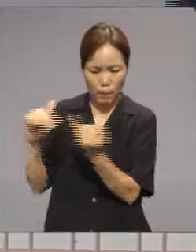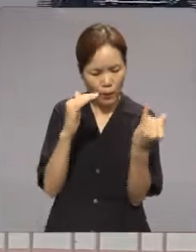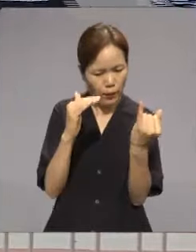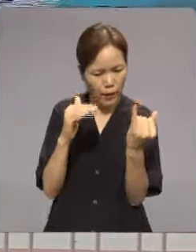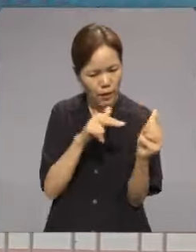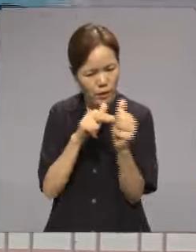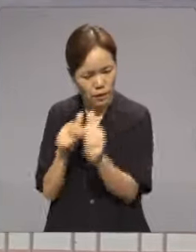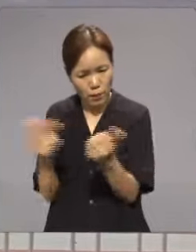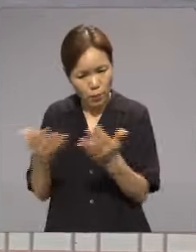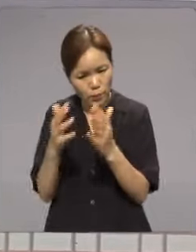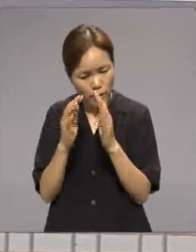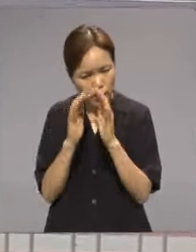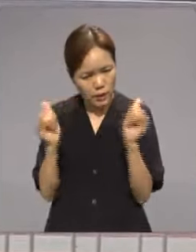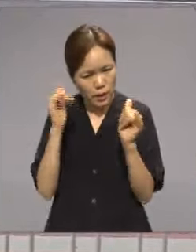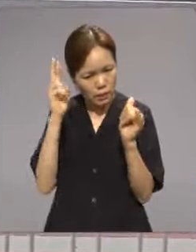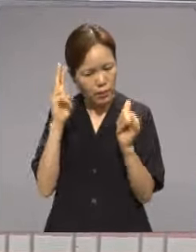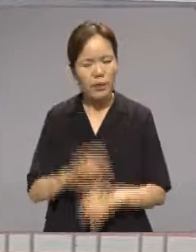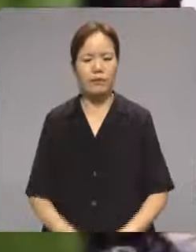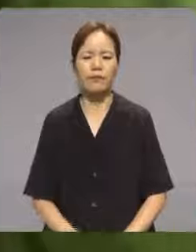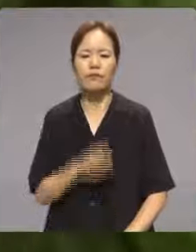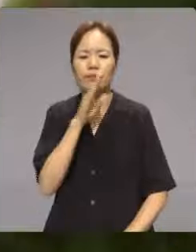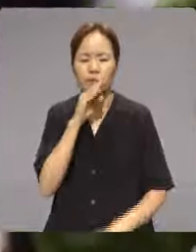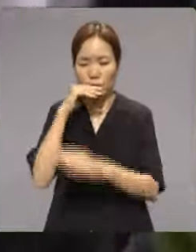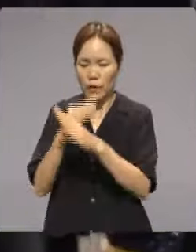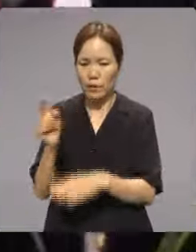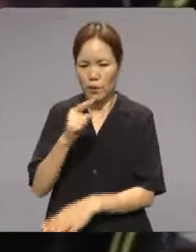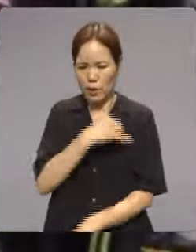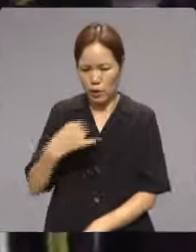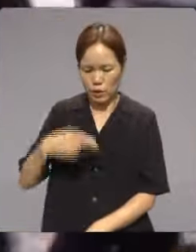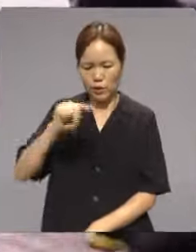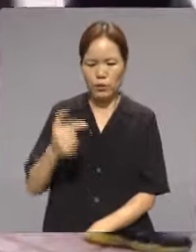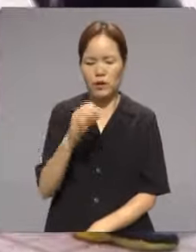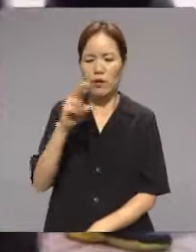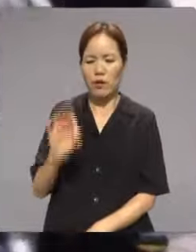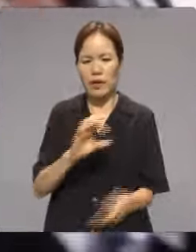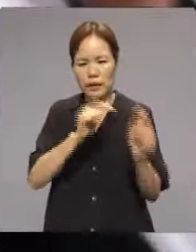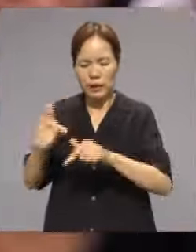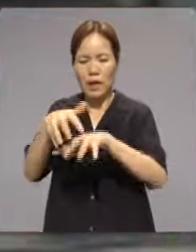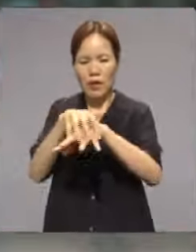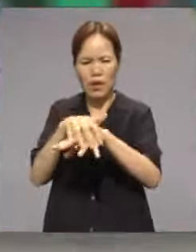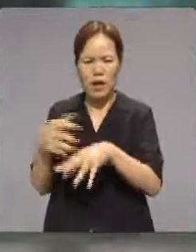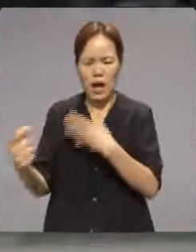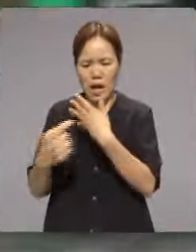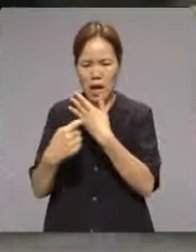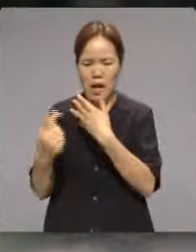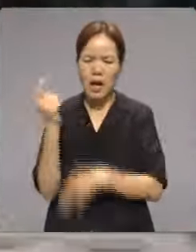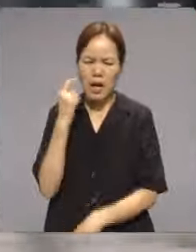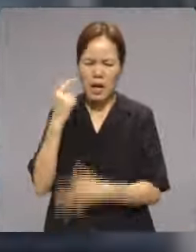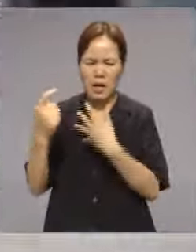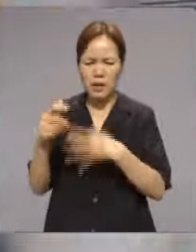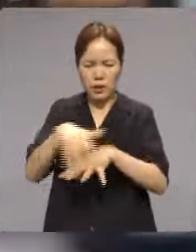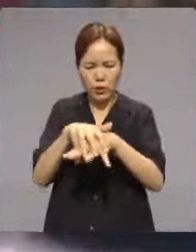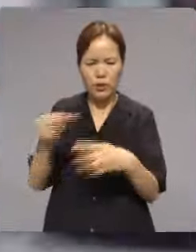정보원 가능성이 큽니다 실제로 북한은 중국 선양 등지에서 관련 위장 조직을 운영중입니다